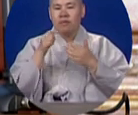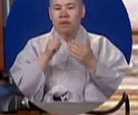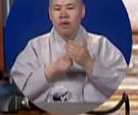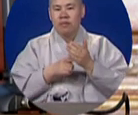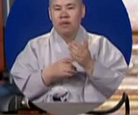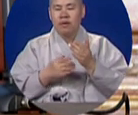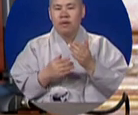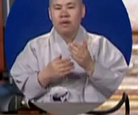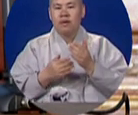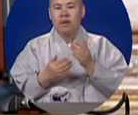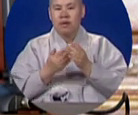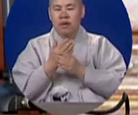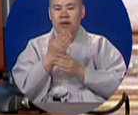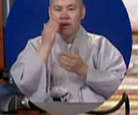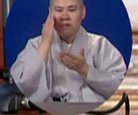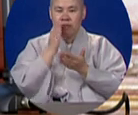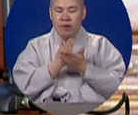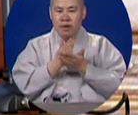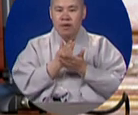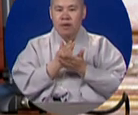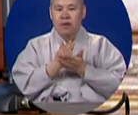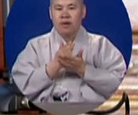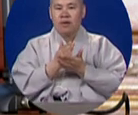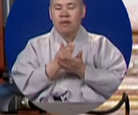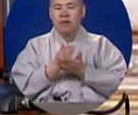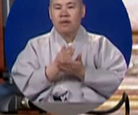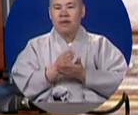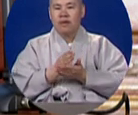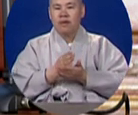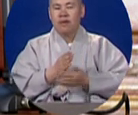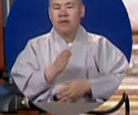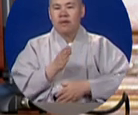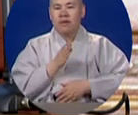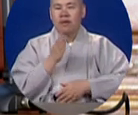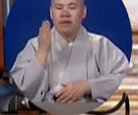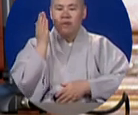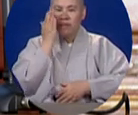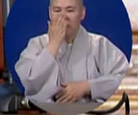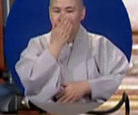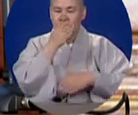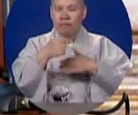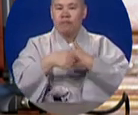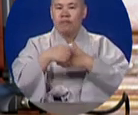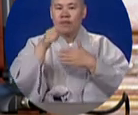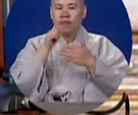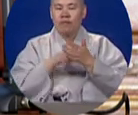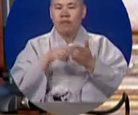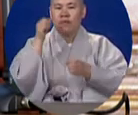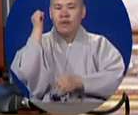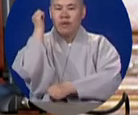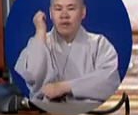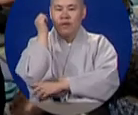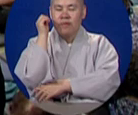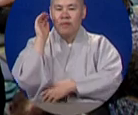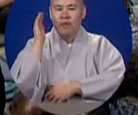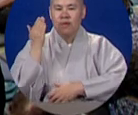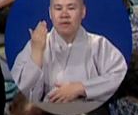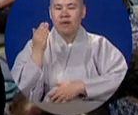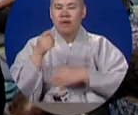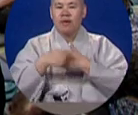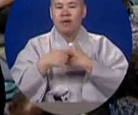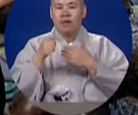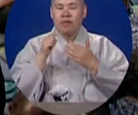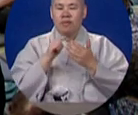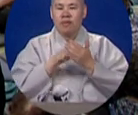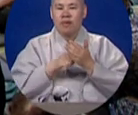내지 말라 이게 아주 정심공부 기본입니다 이게 그래서 마음이 혼탁해진다는